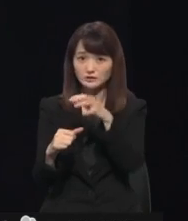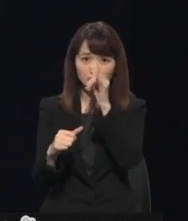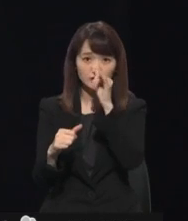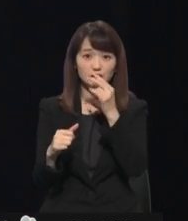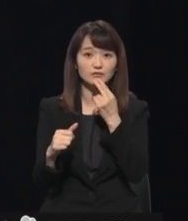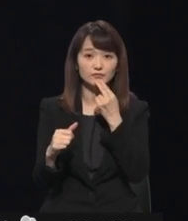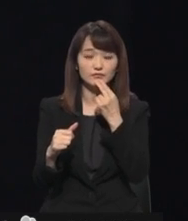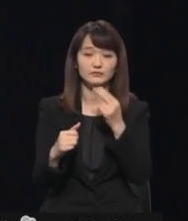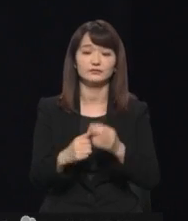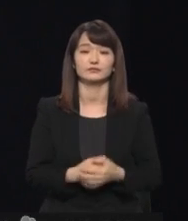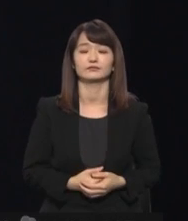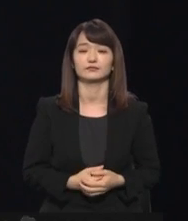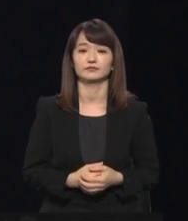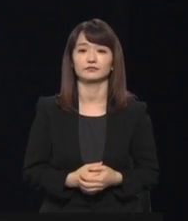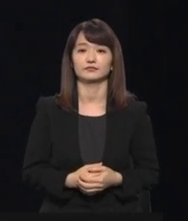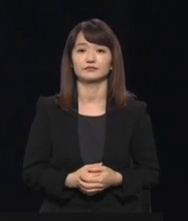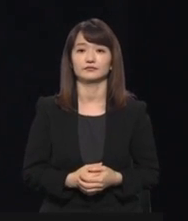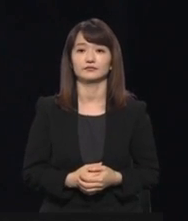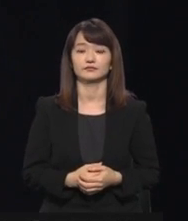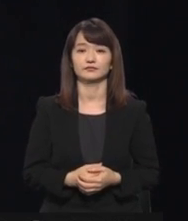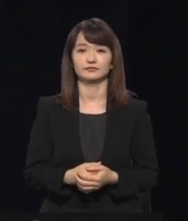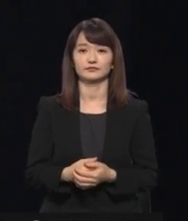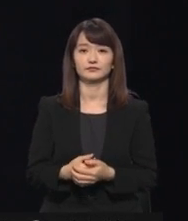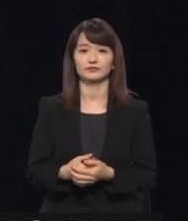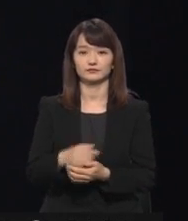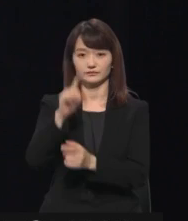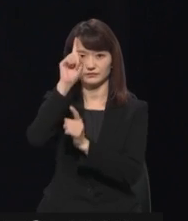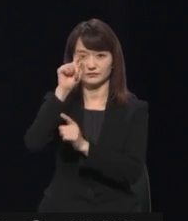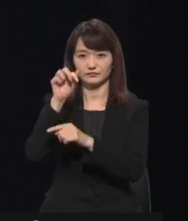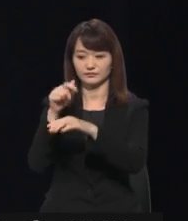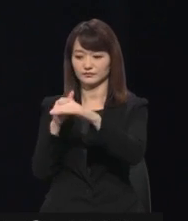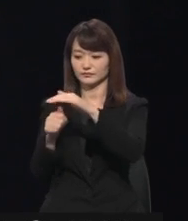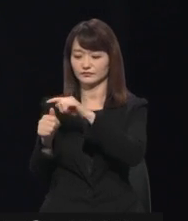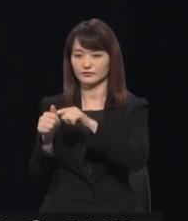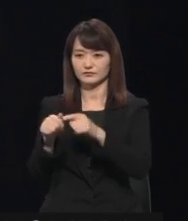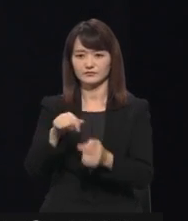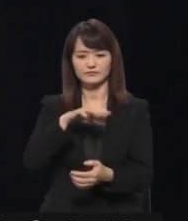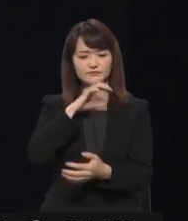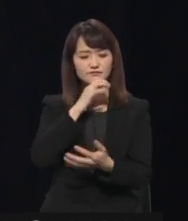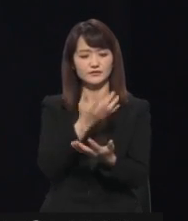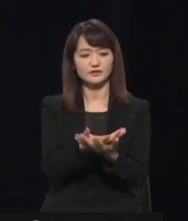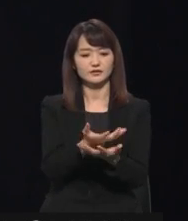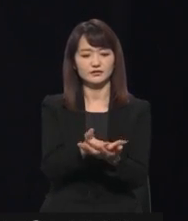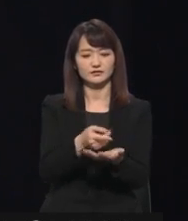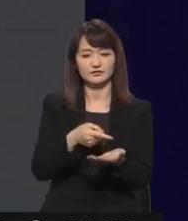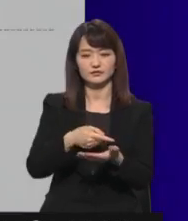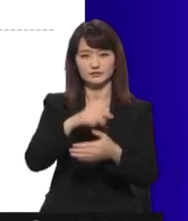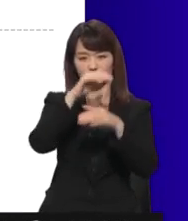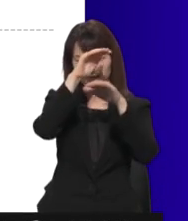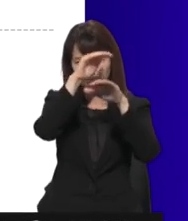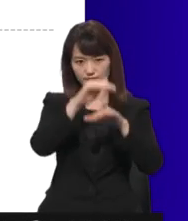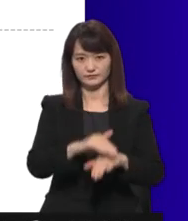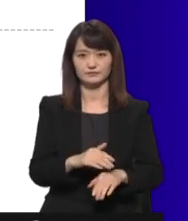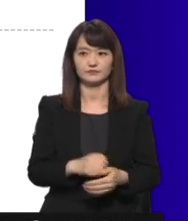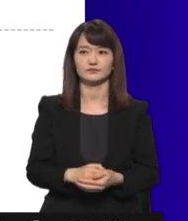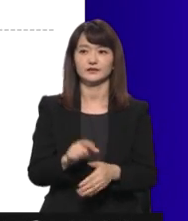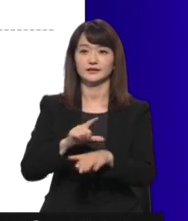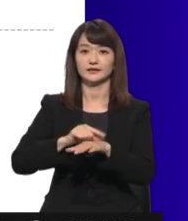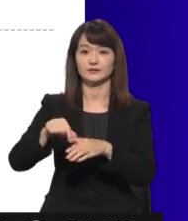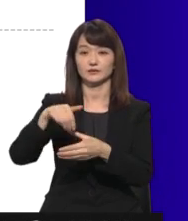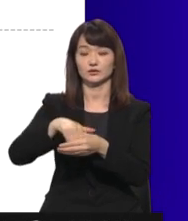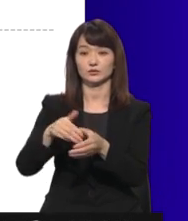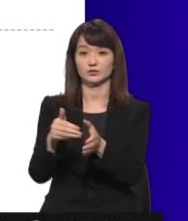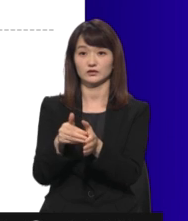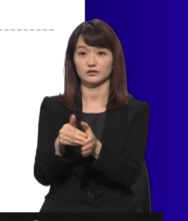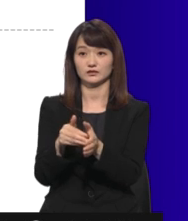얘긴데요 바로 이 부분이 줘 이준석 전 대표 탄원서 내용을 저희가 잠시 보면 어 지방 선거 끝나고